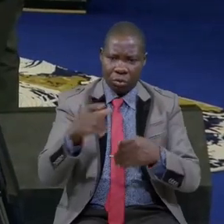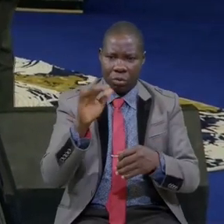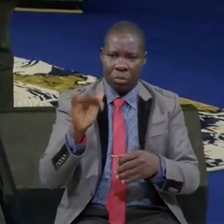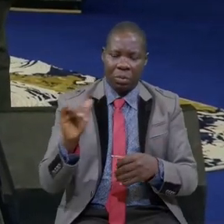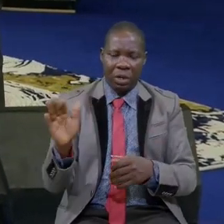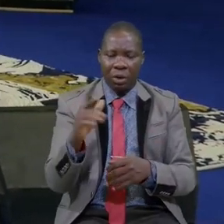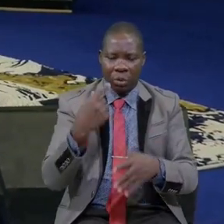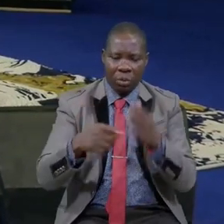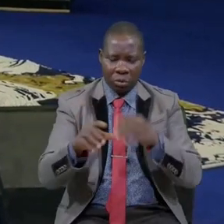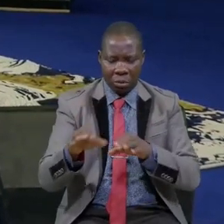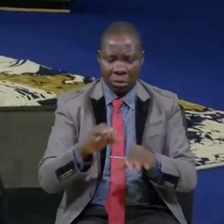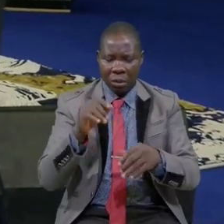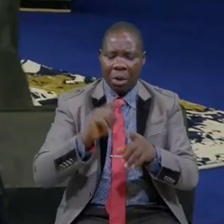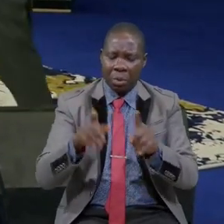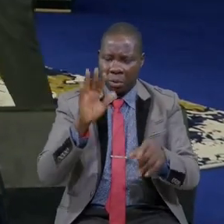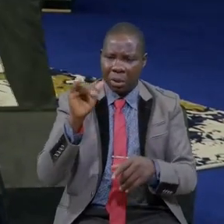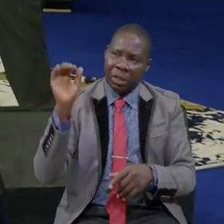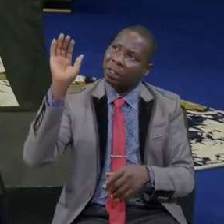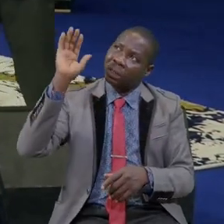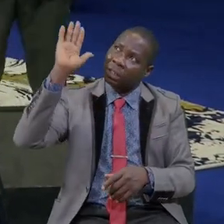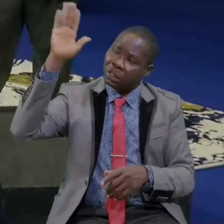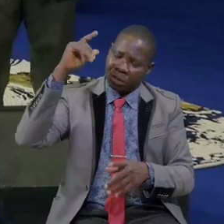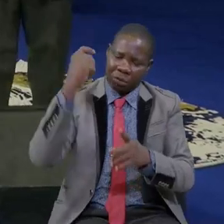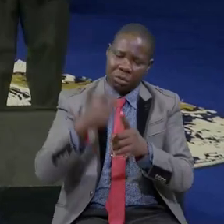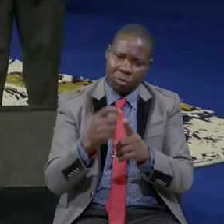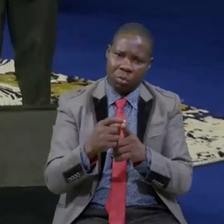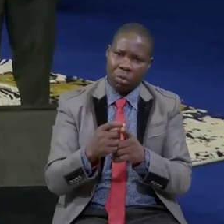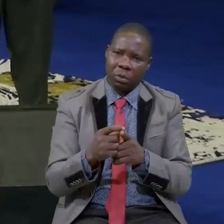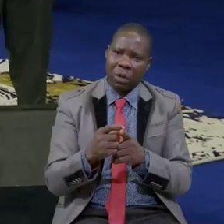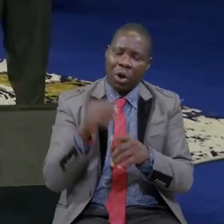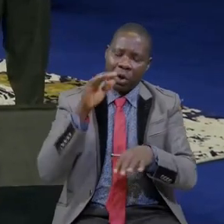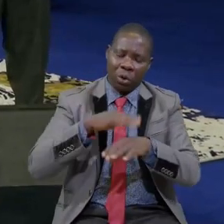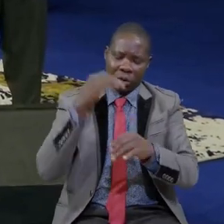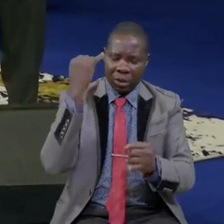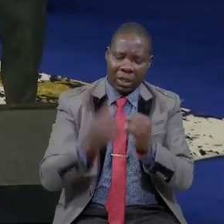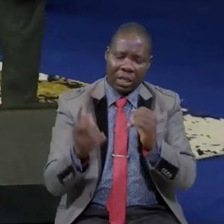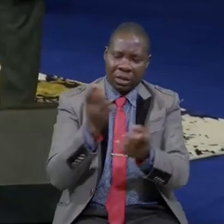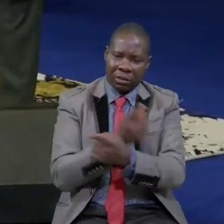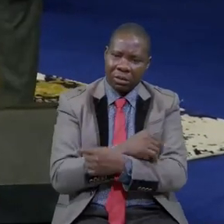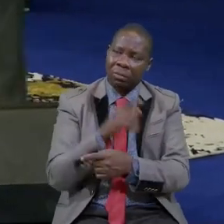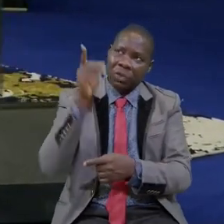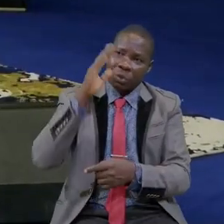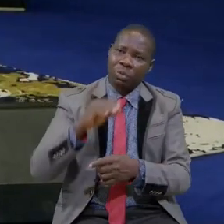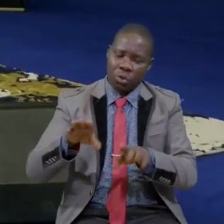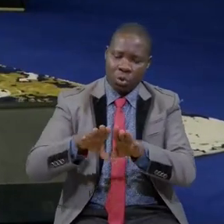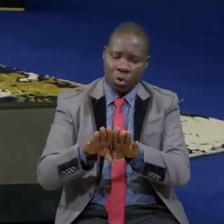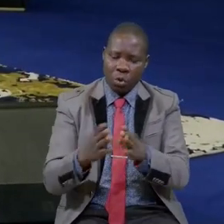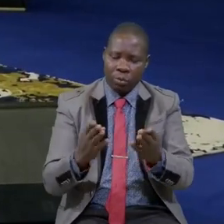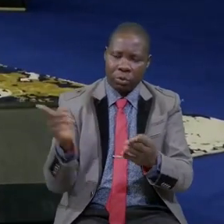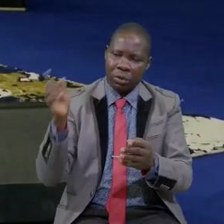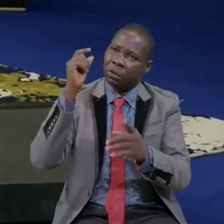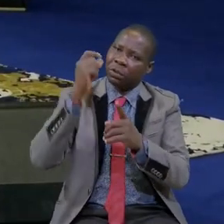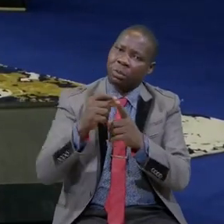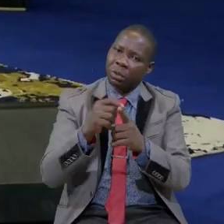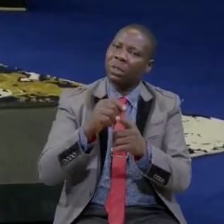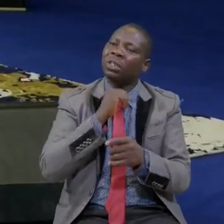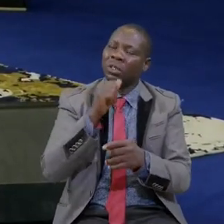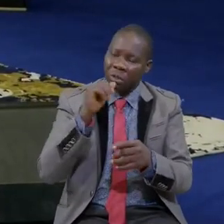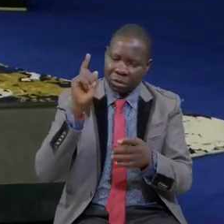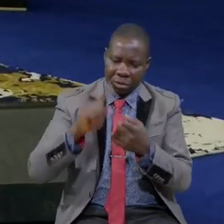lui, au dernier jour, il va ouvrir sa parole, il ne va pas vérifier sur les